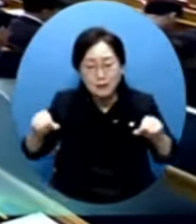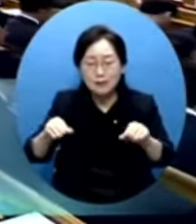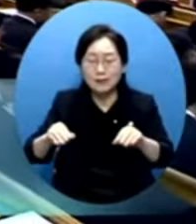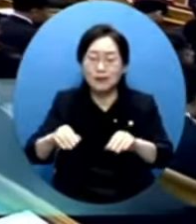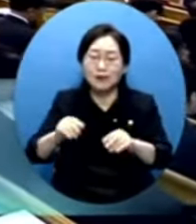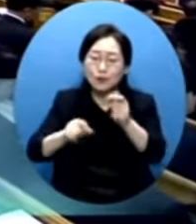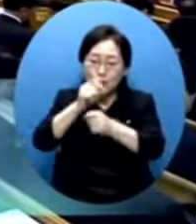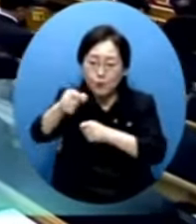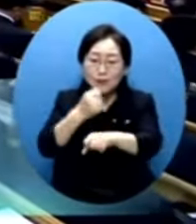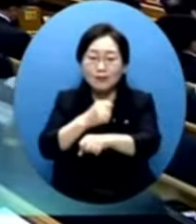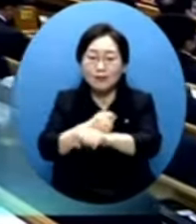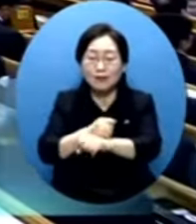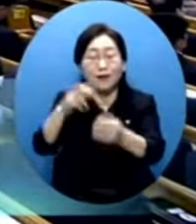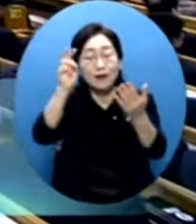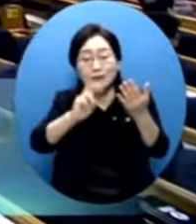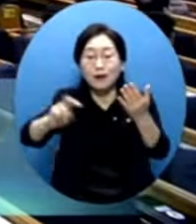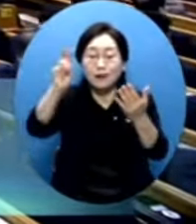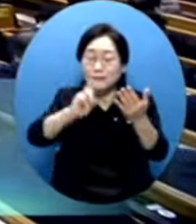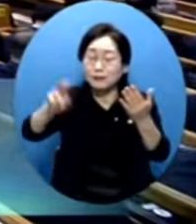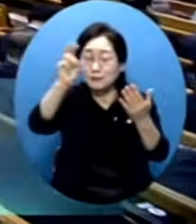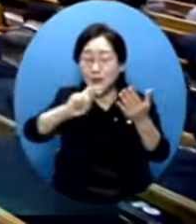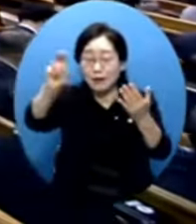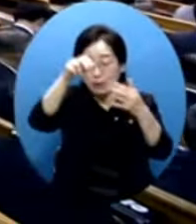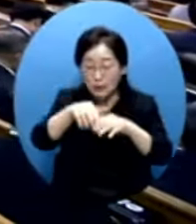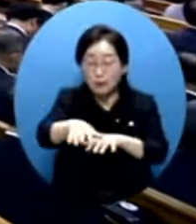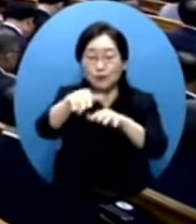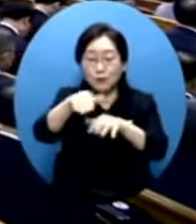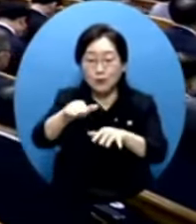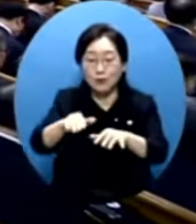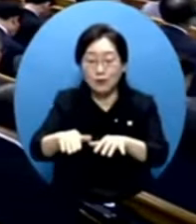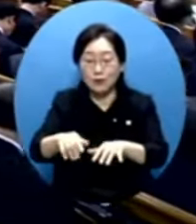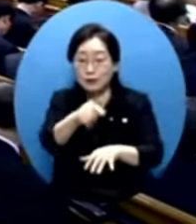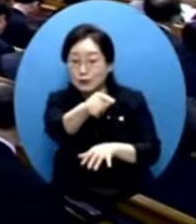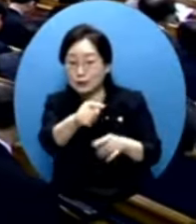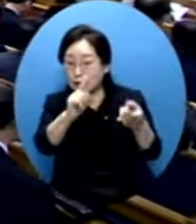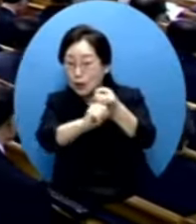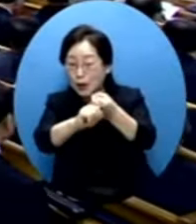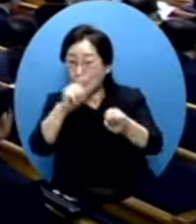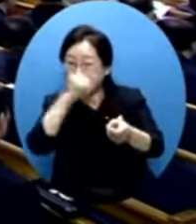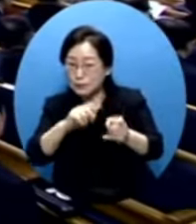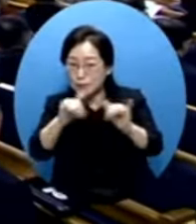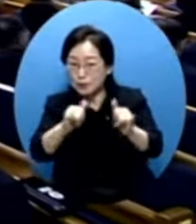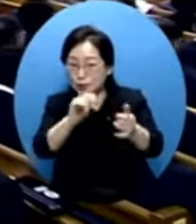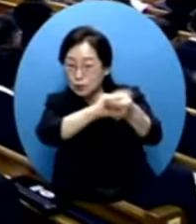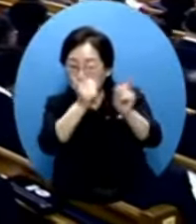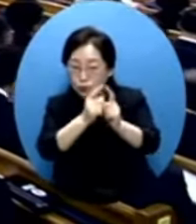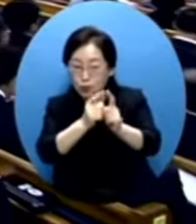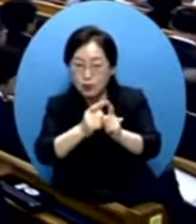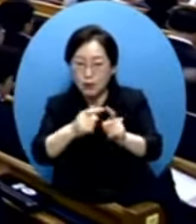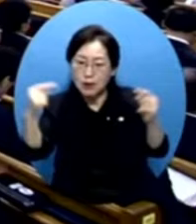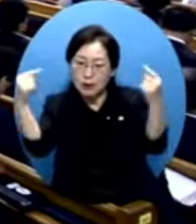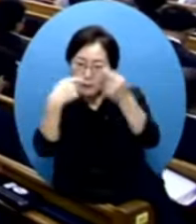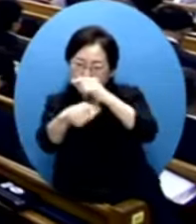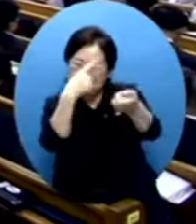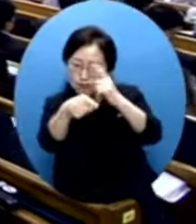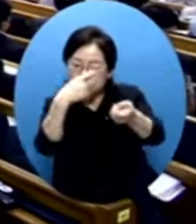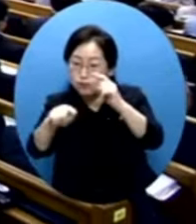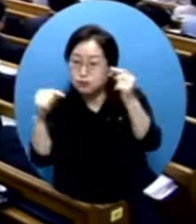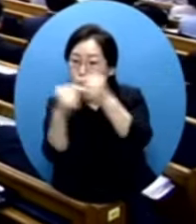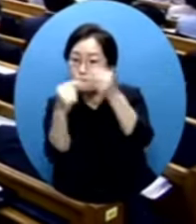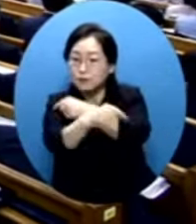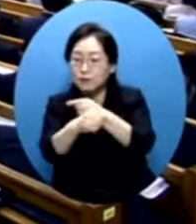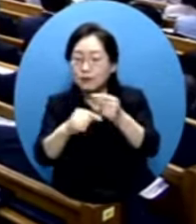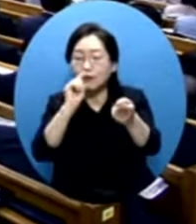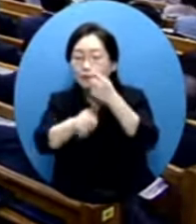하게 하였더니 찬양하고 또 찬양하 때에 저들이 서로 싸워서 완전히 멸망을 당하고 카라모 휘두르지